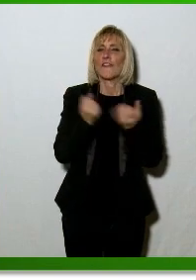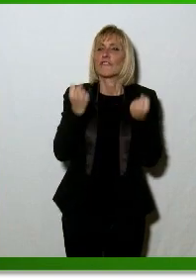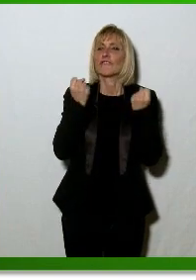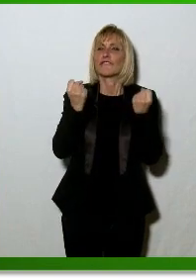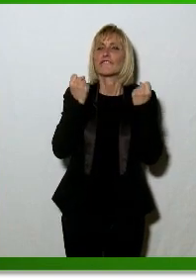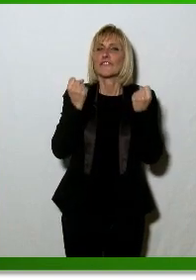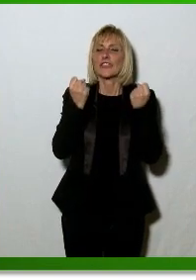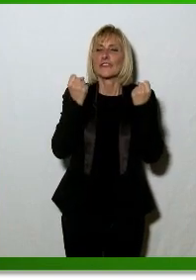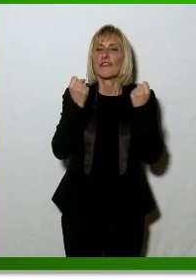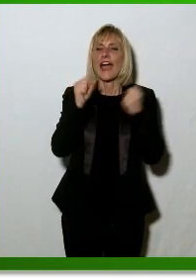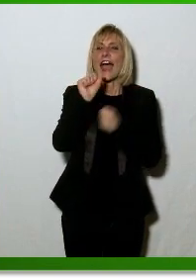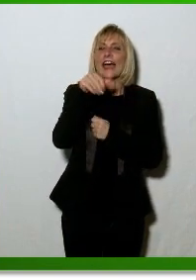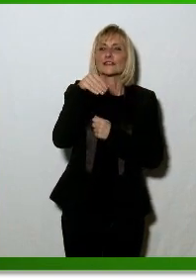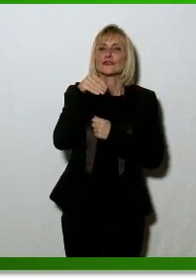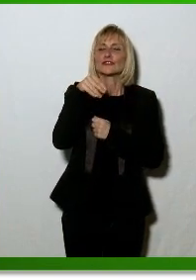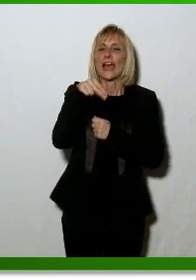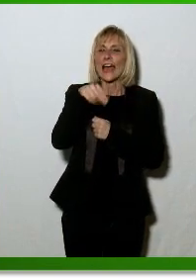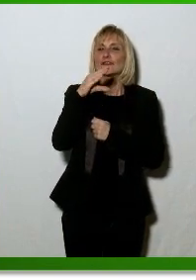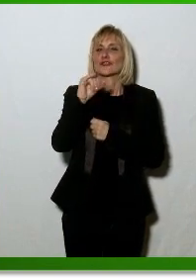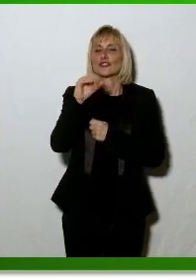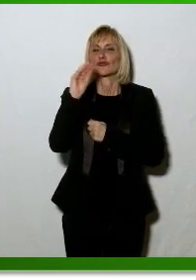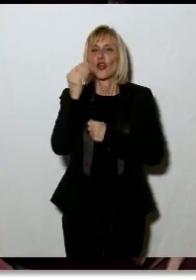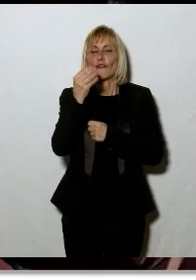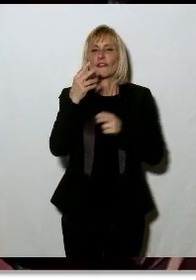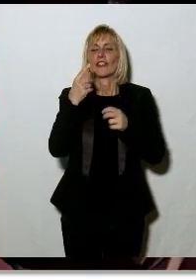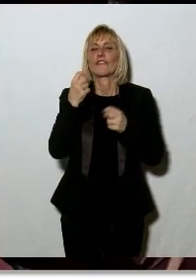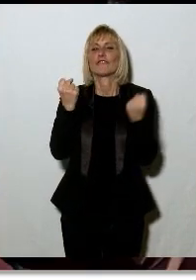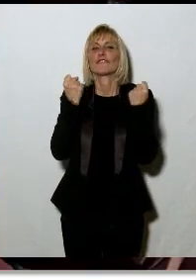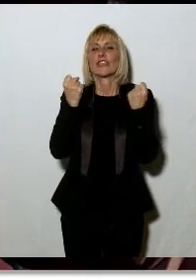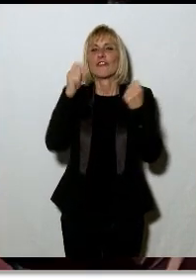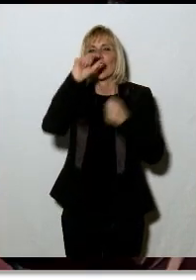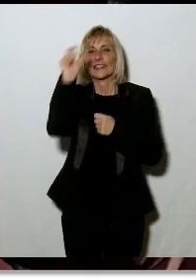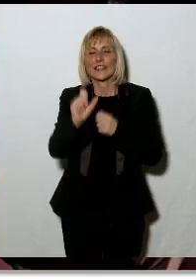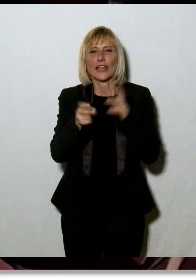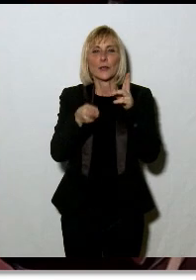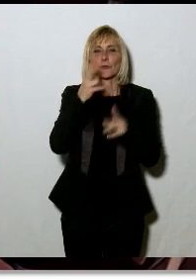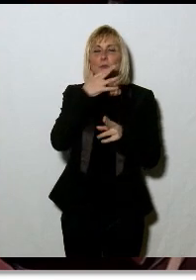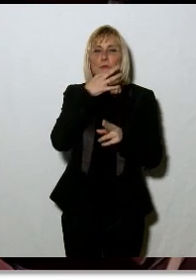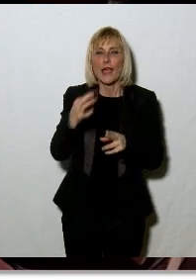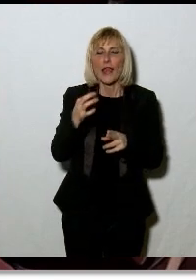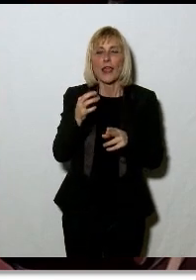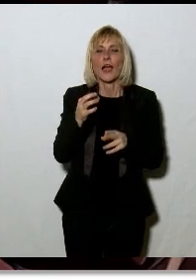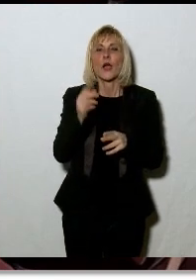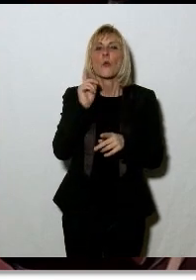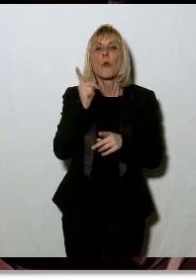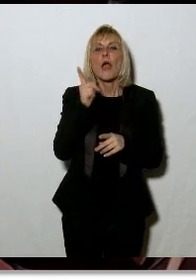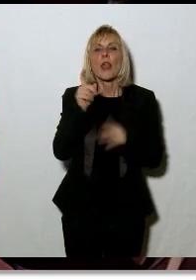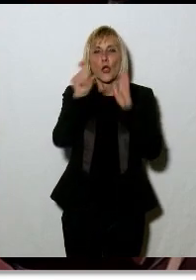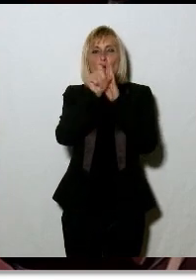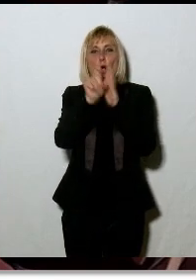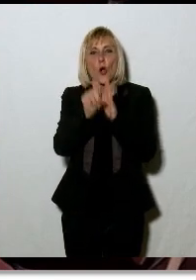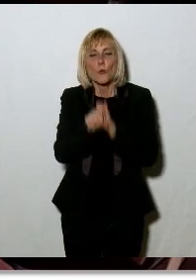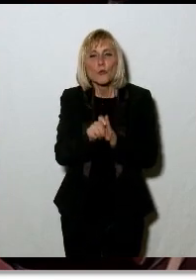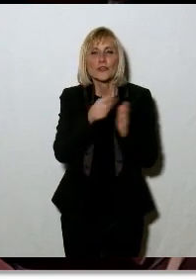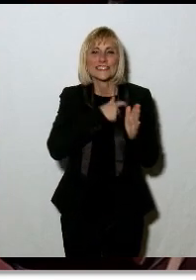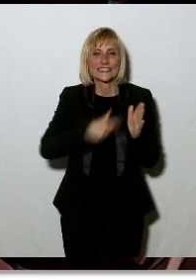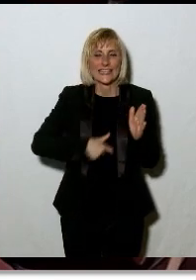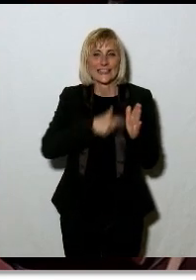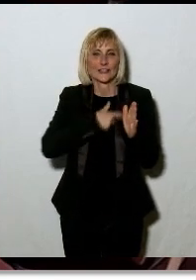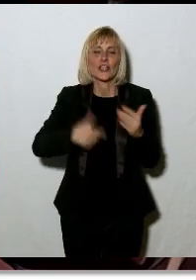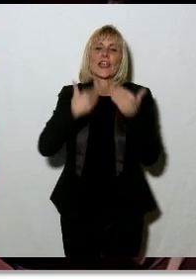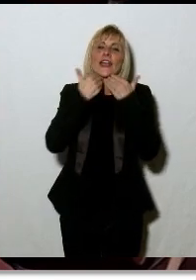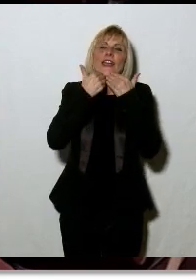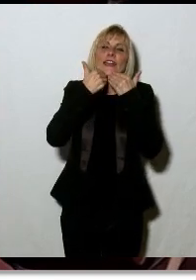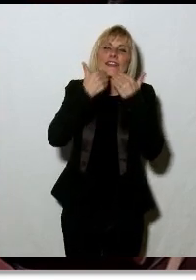giovani Viva l'Italia quella l'Italia più bella quella dei comuni e dei sindaci Grazie di cuore